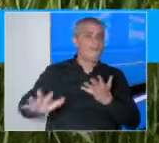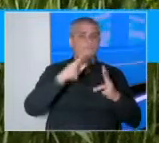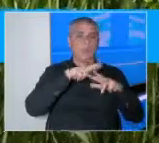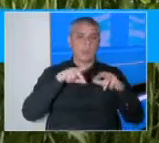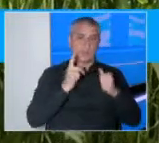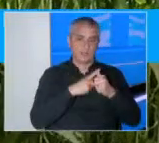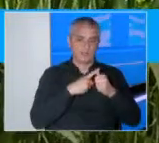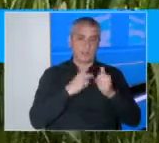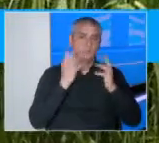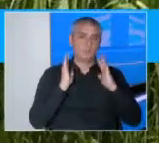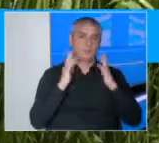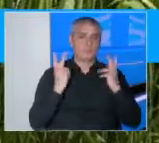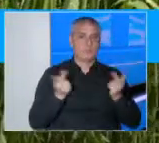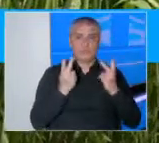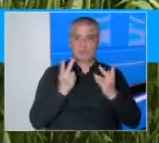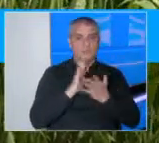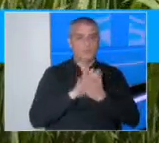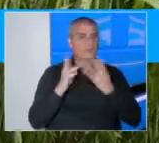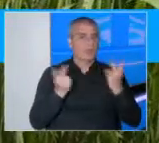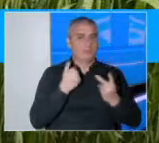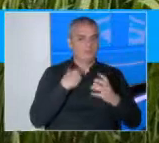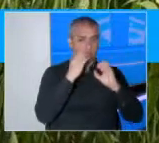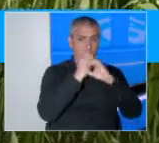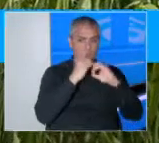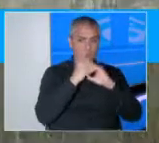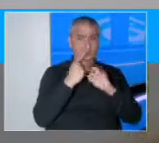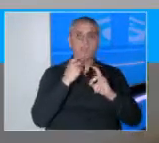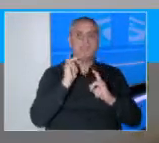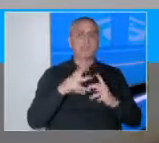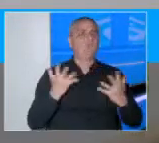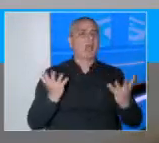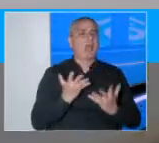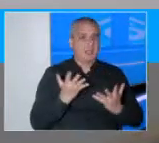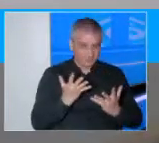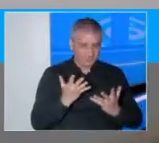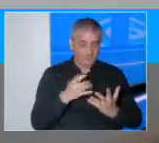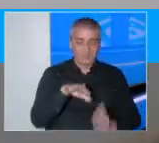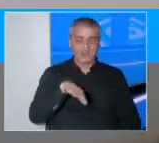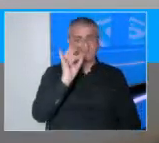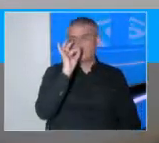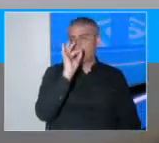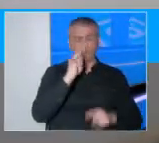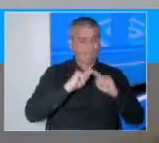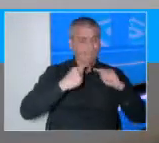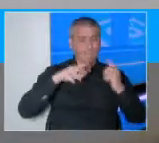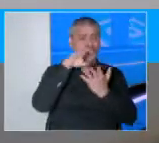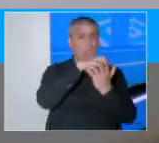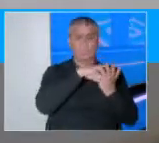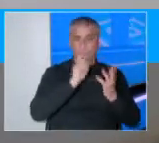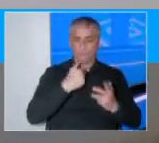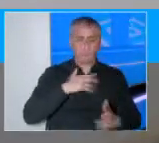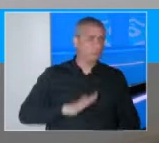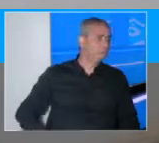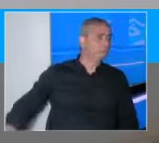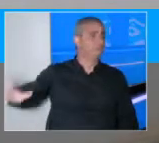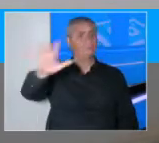הארץ. מאוד מאוד קליל, פשוט לחפש אותנו בגוגל, לחפש יש לאן, לבחור ככה במגוון האתרים שיש לנו